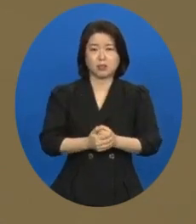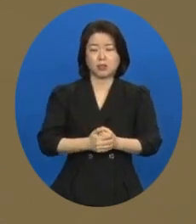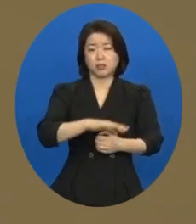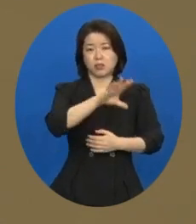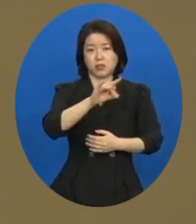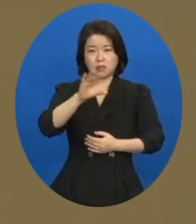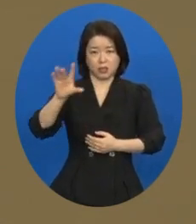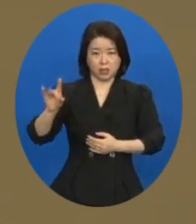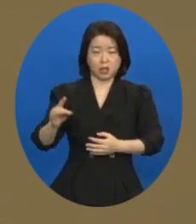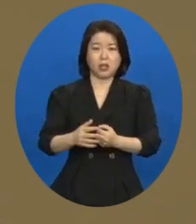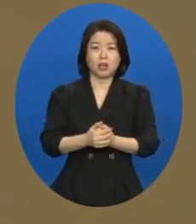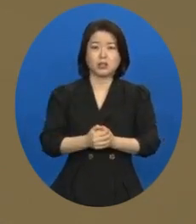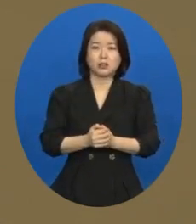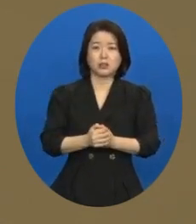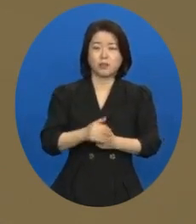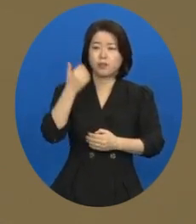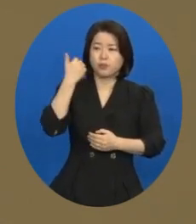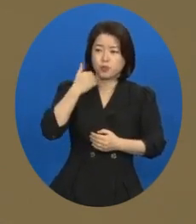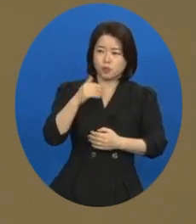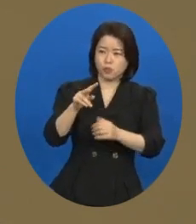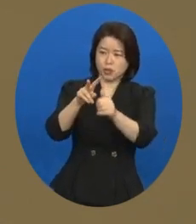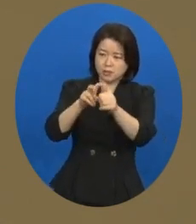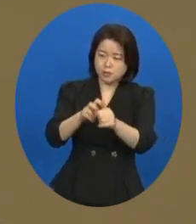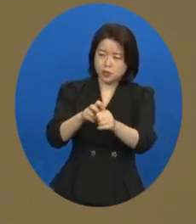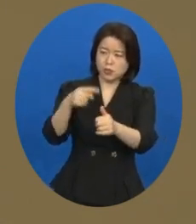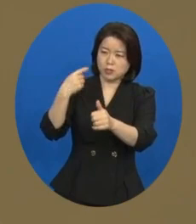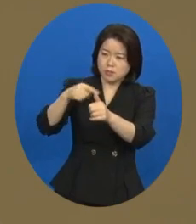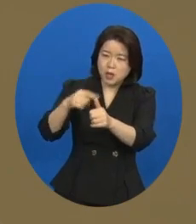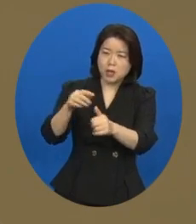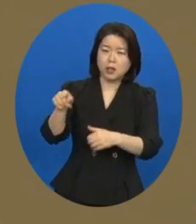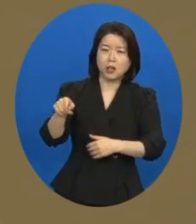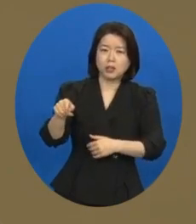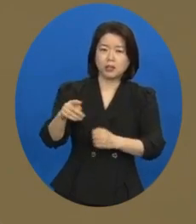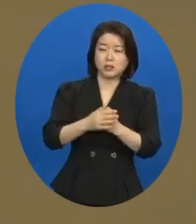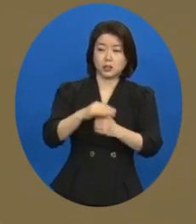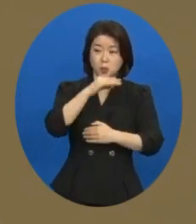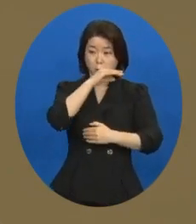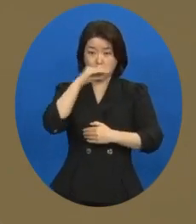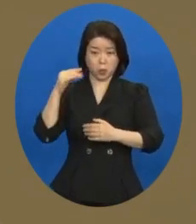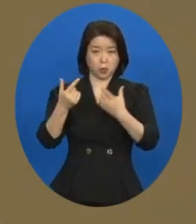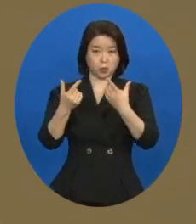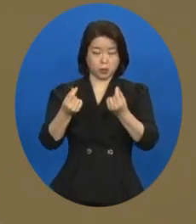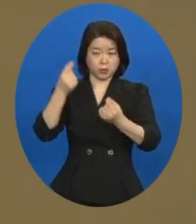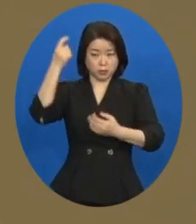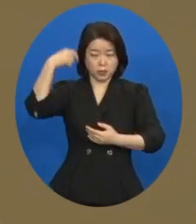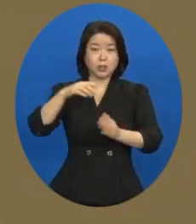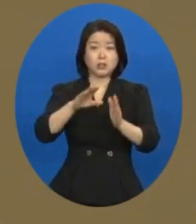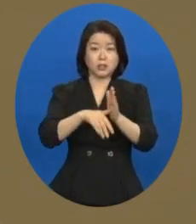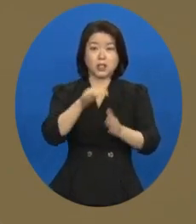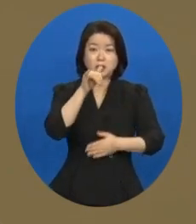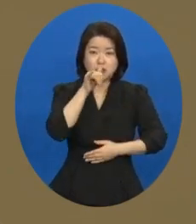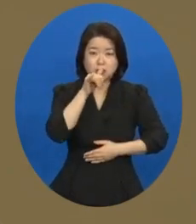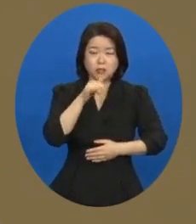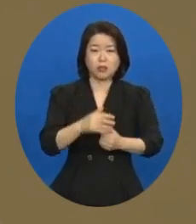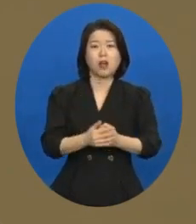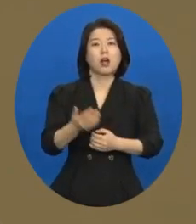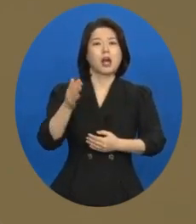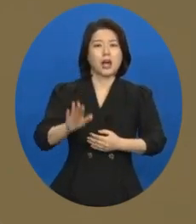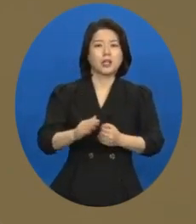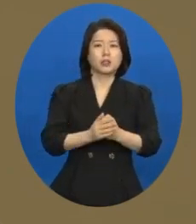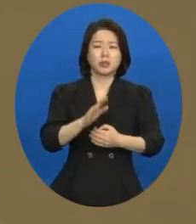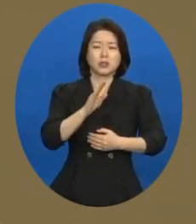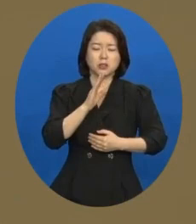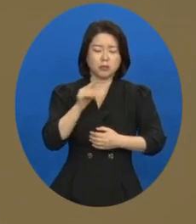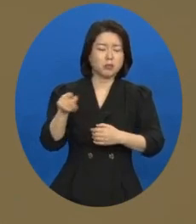때때로는 누군가를 미워하고 비판하는 것이 옳은 것처럼 느껴질 때도 있습니다. 그러나